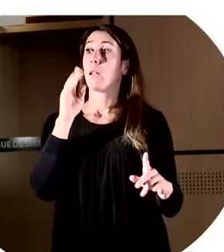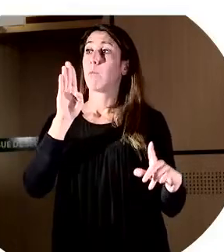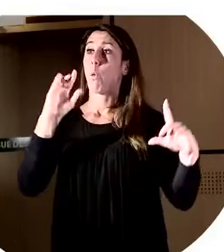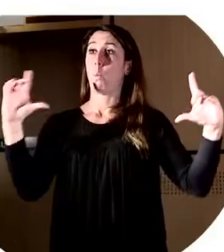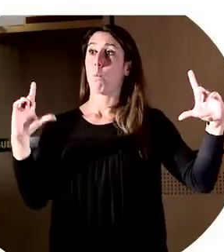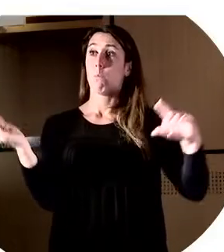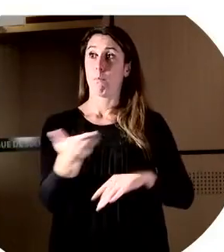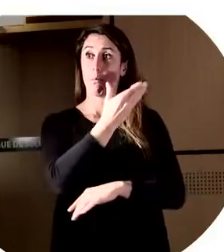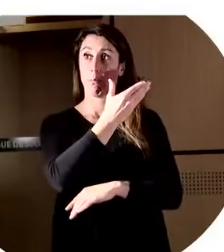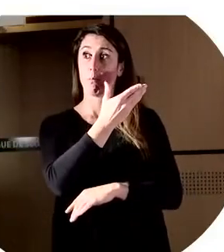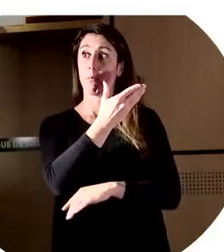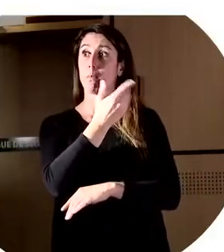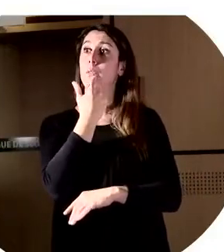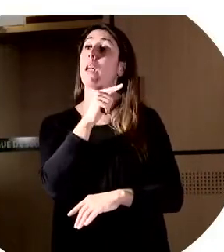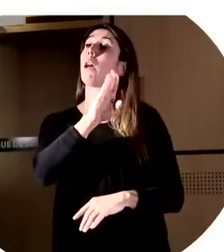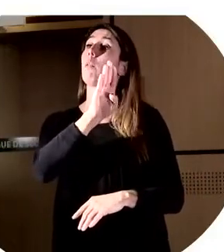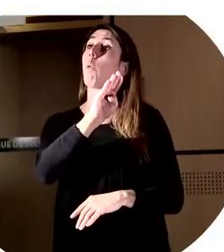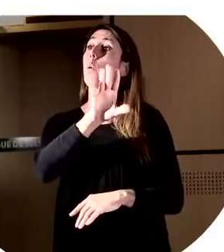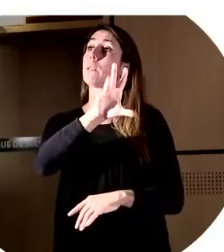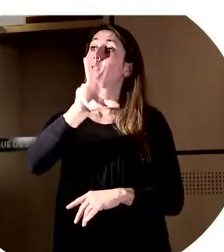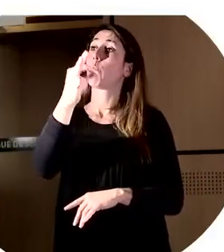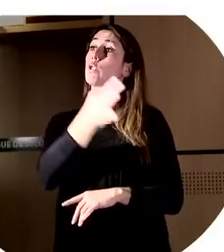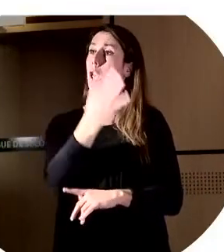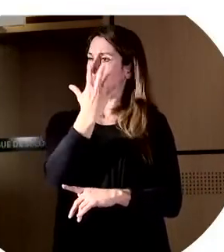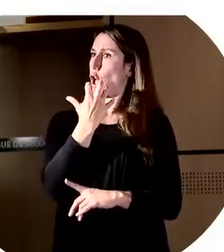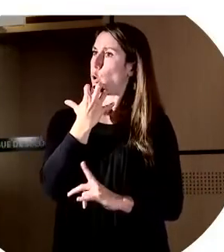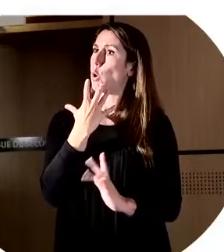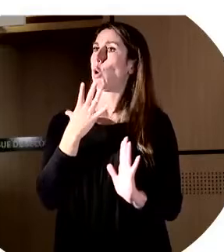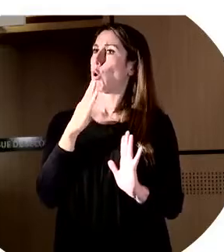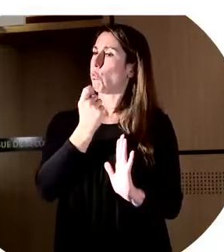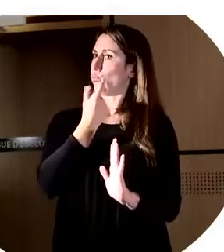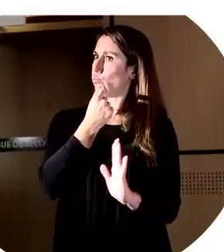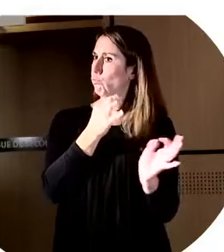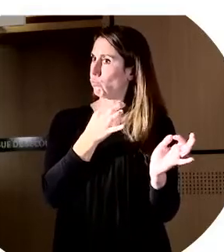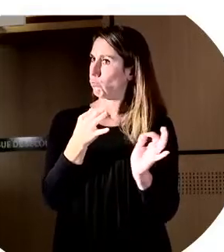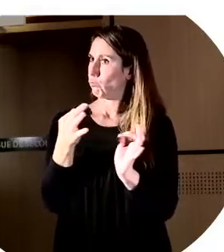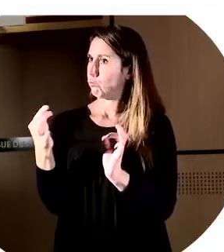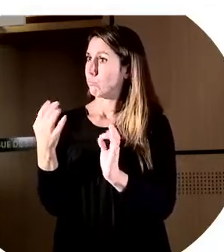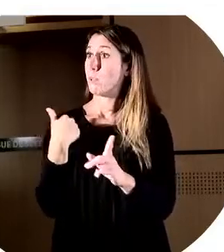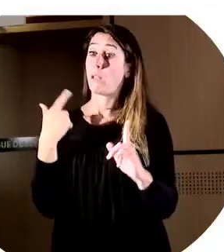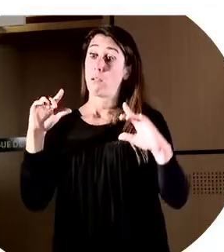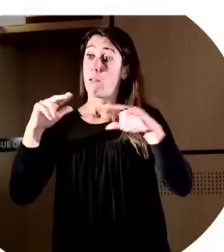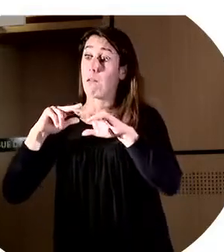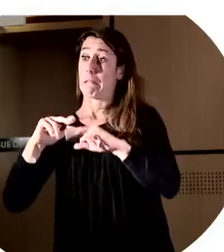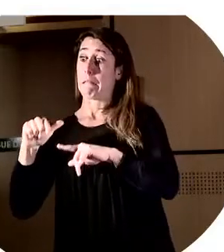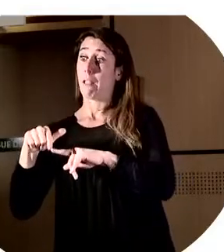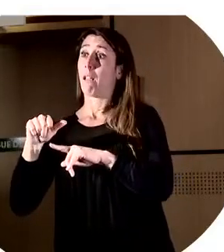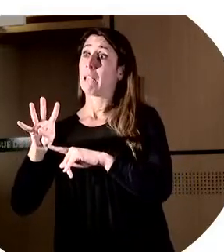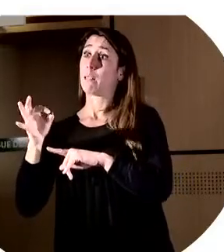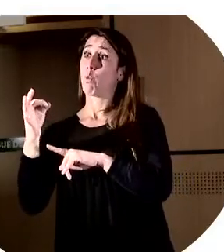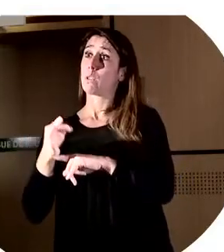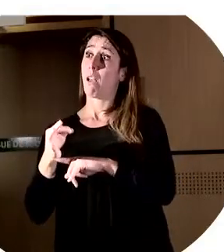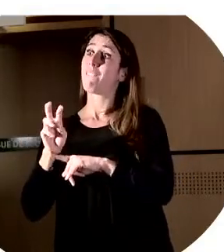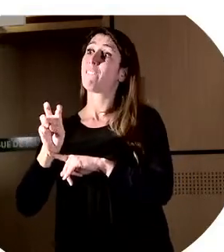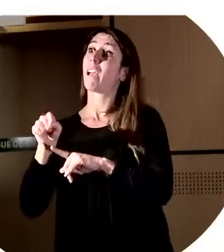gens qui sont vraiment très sérieux et qui respectent leur prescription. Mais vous voyez qu'en vert, il reste 4% de